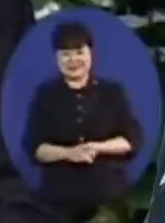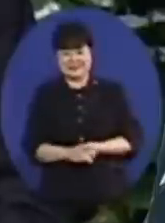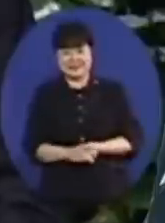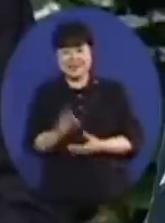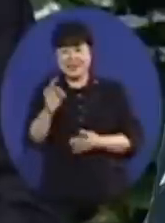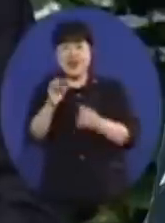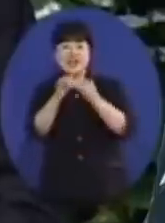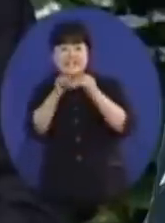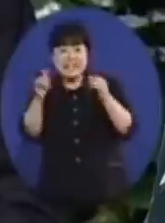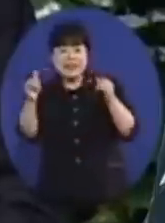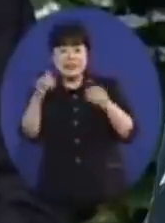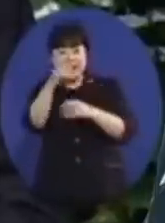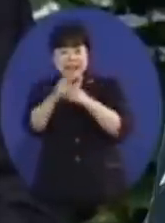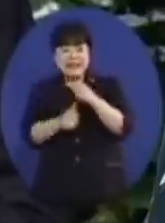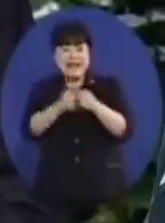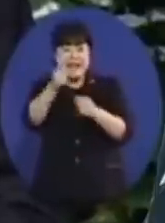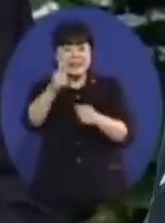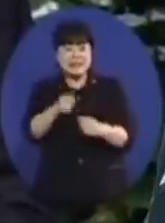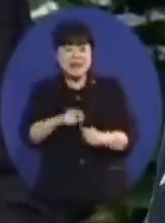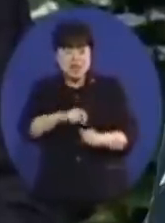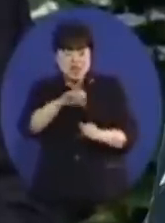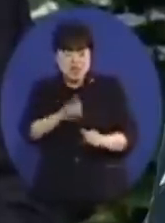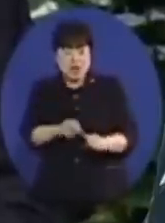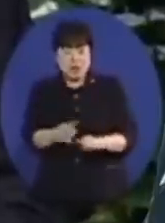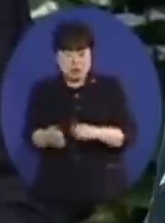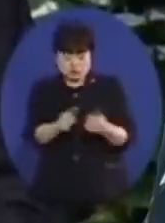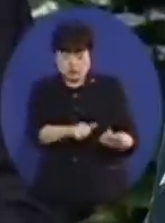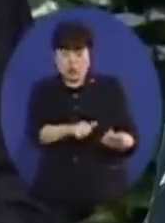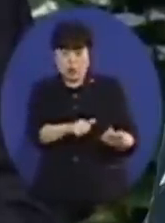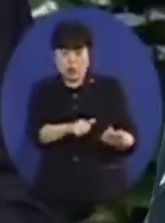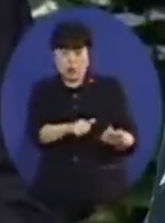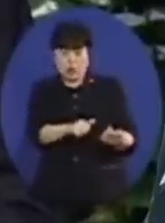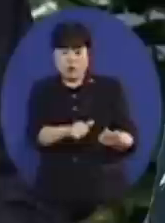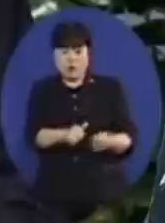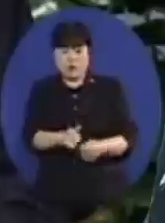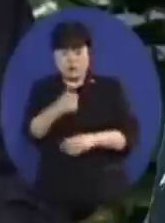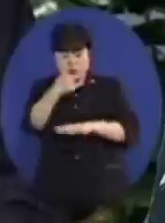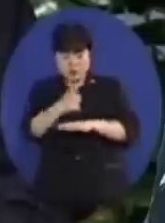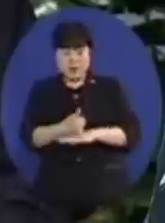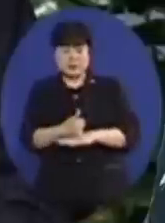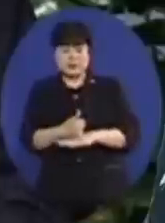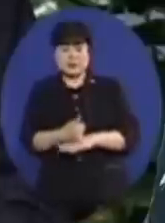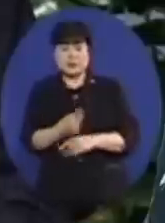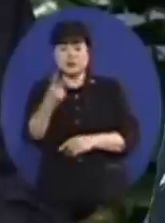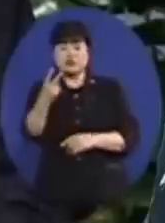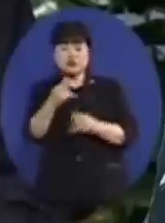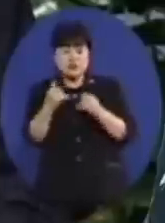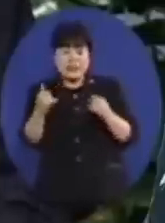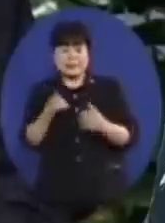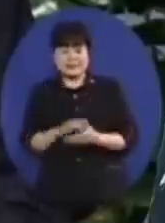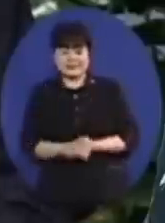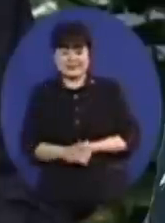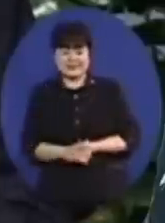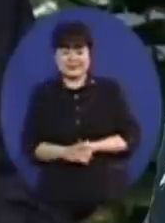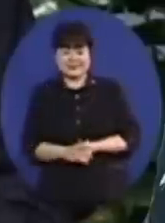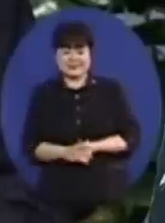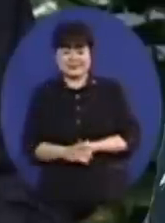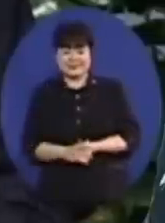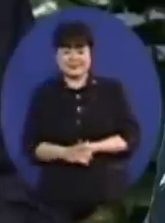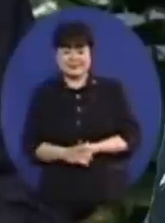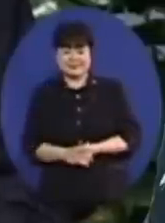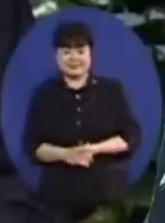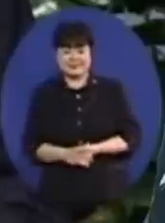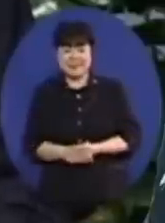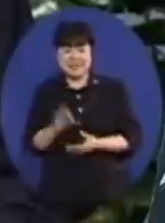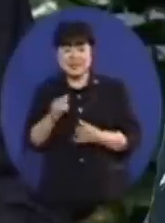사람은 하나님이 형벌로 다 죽이고 부산을 따랐던 백성들은 다